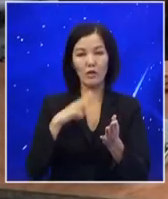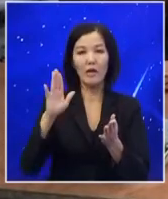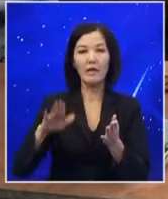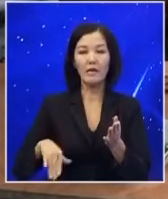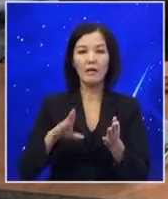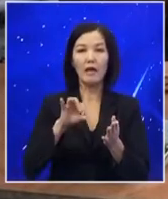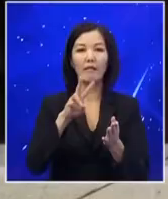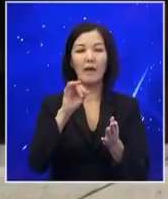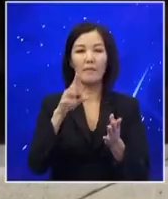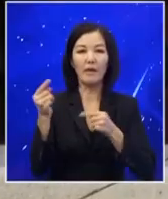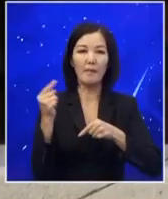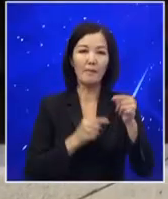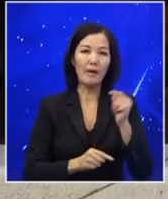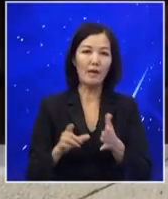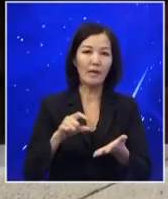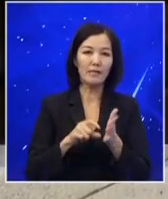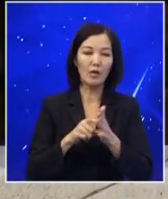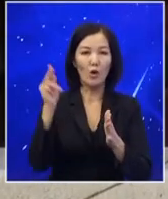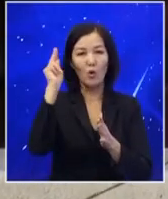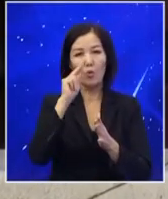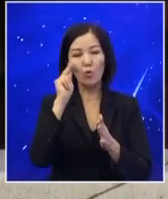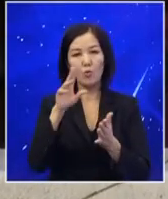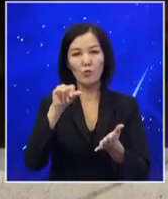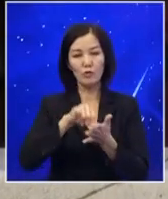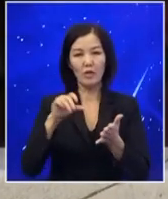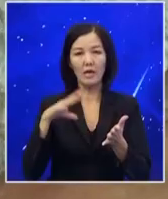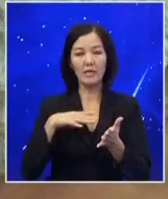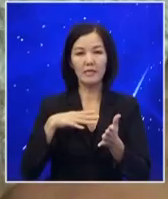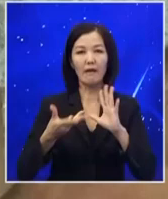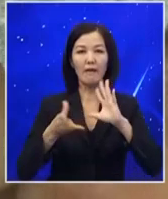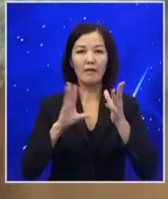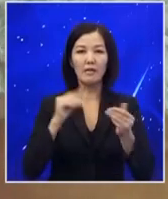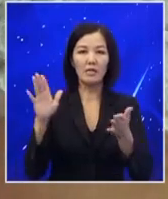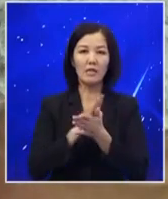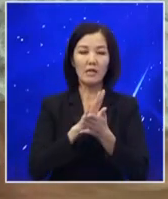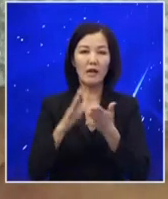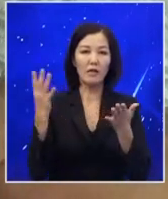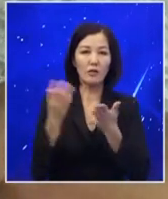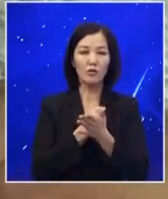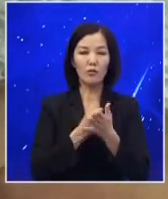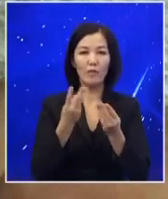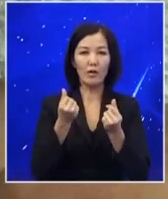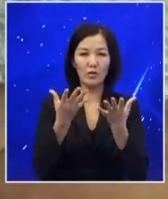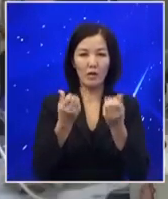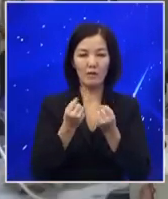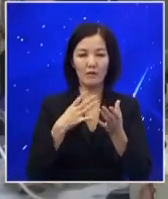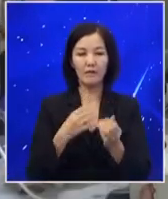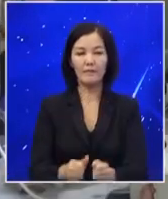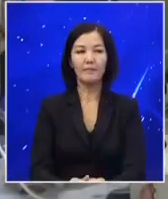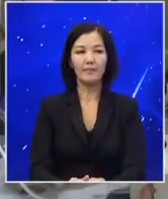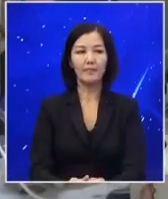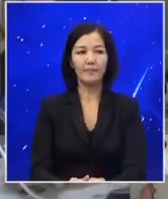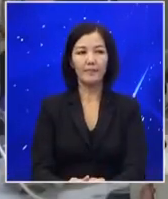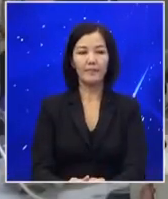Атамекен кәсіпкерлер палатасы арқылы оқу курсынан өтеді. Нәтижесінде грант тұтып, қайтарымсыз қаржалады. Сол